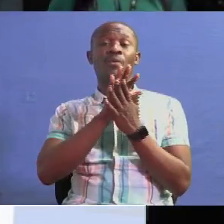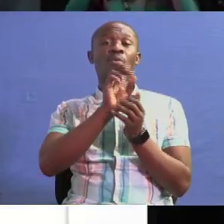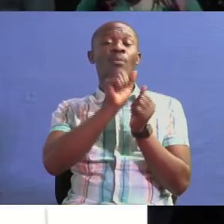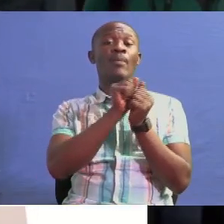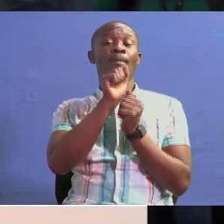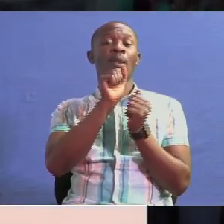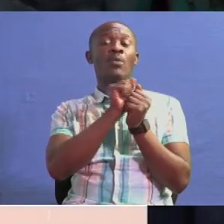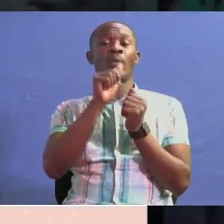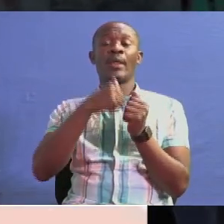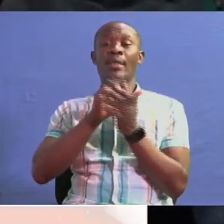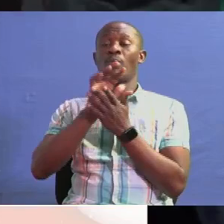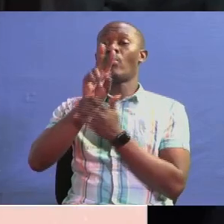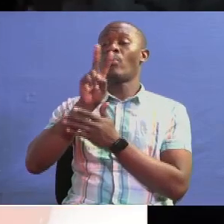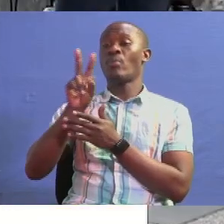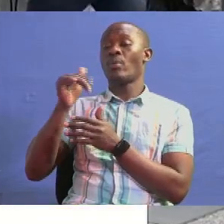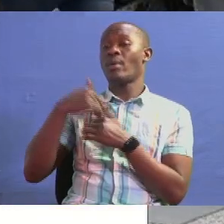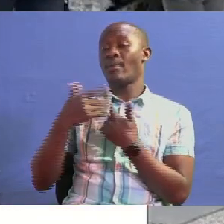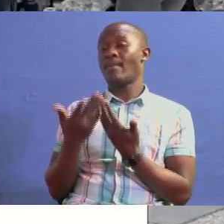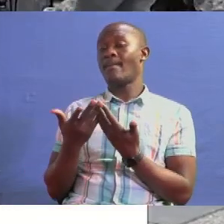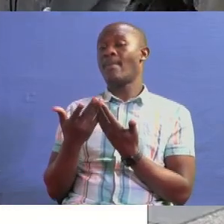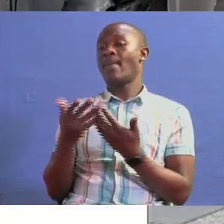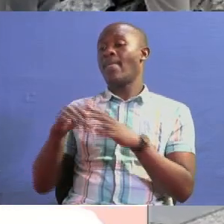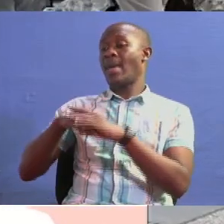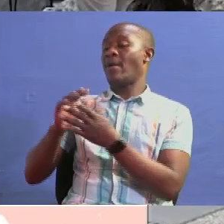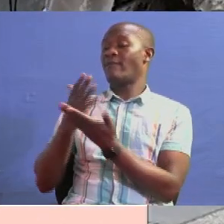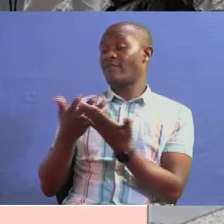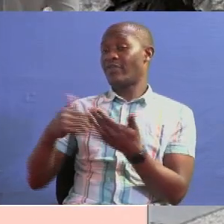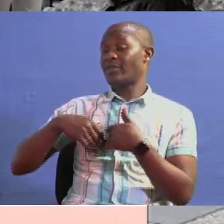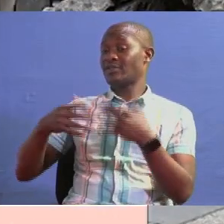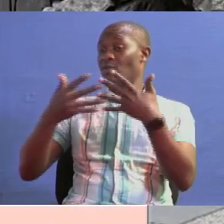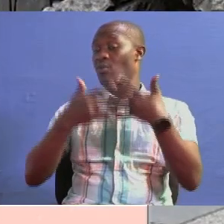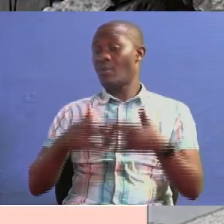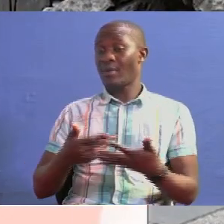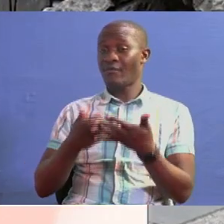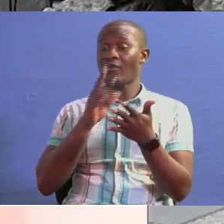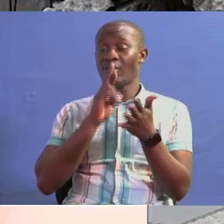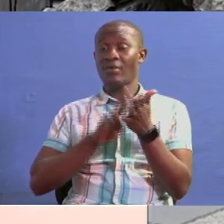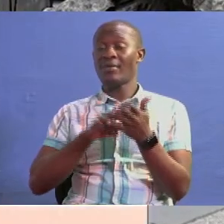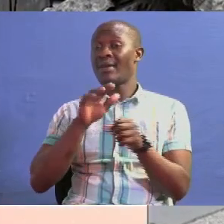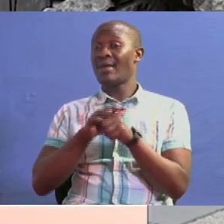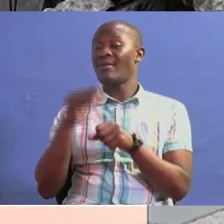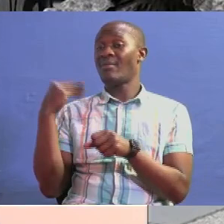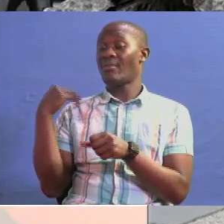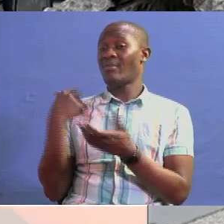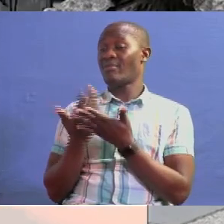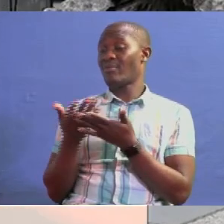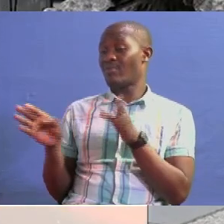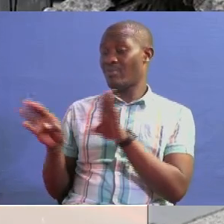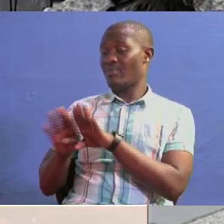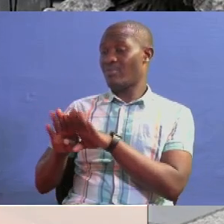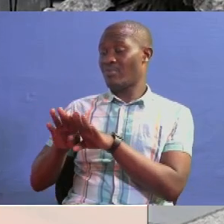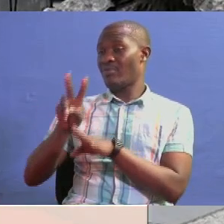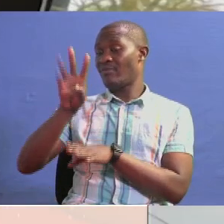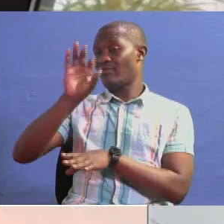2015 na 2022, Wizara ya Mambo ya Nje ya Marekani ilitoa rekodi ya namba kadhaa ya kukataliwa visa ya